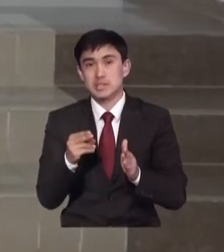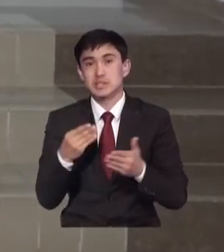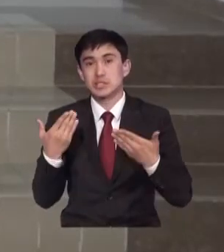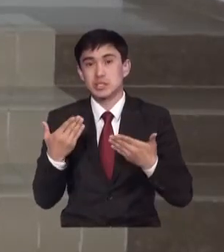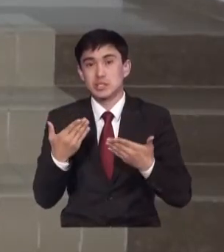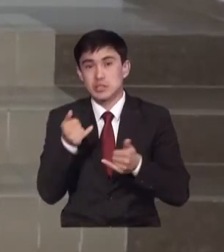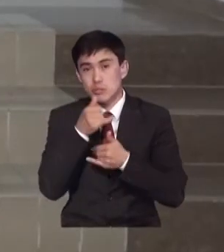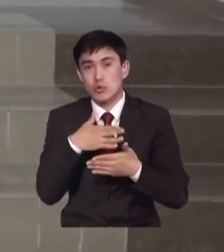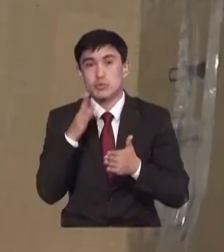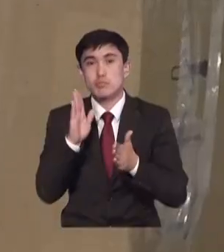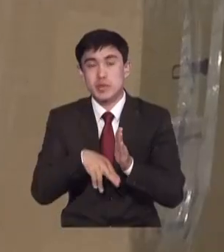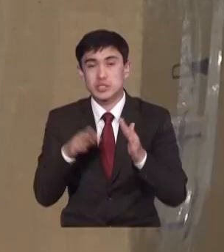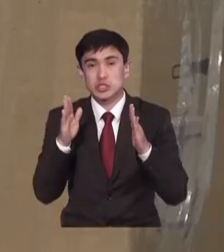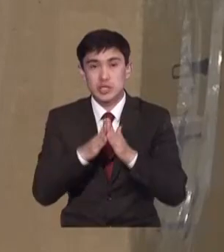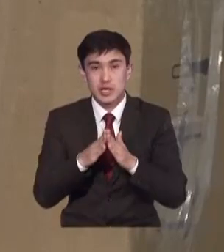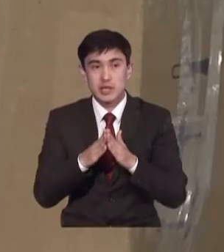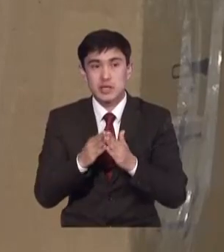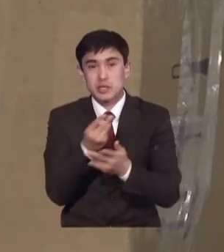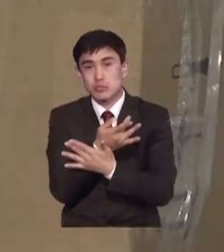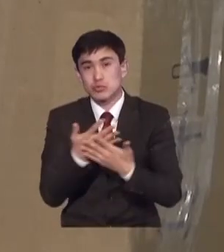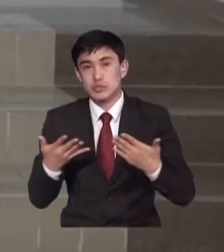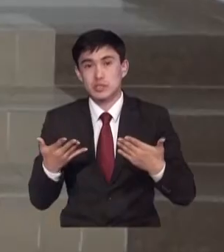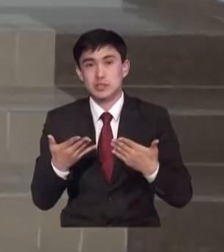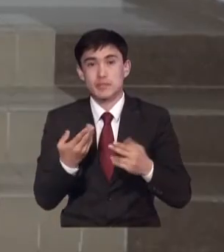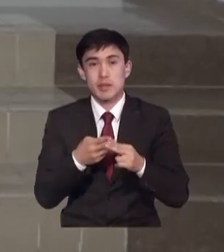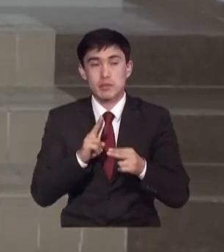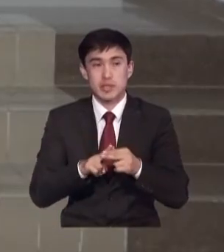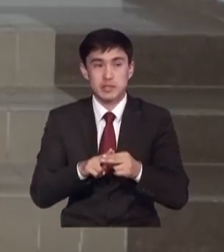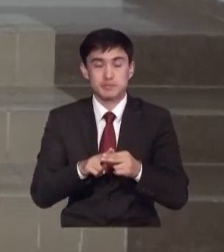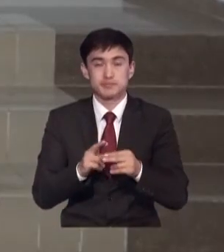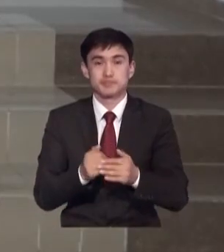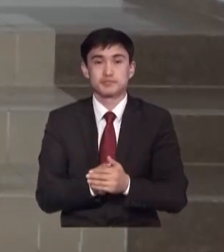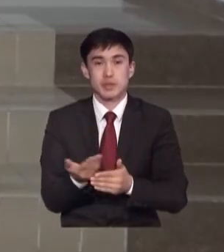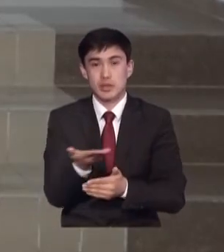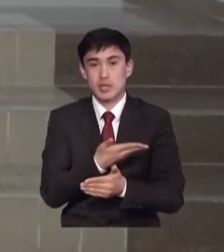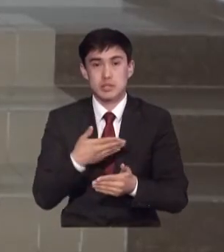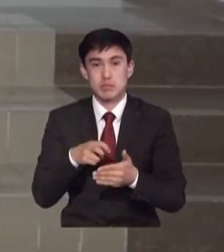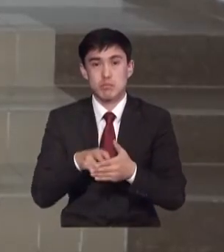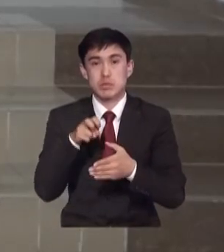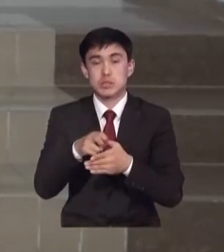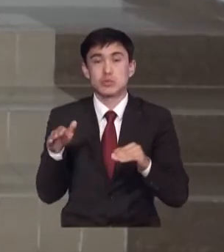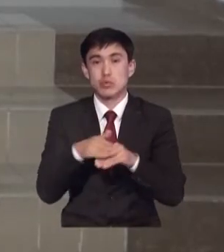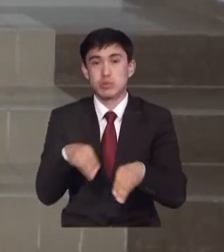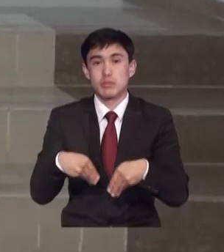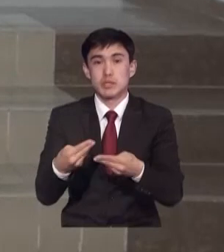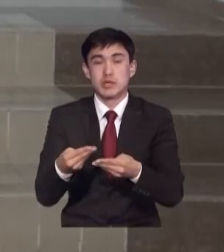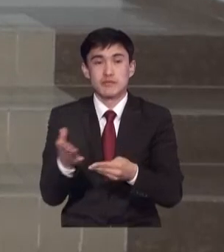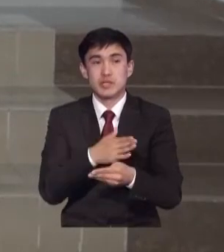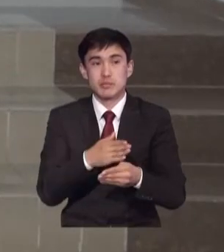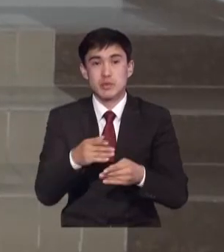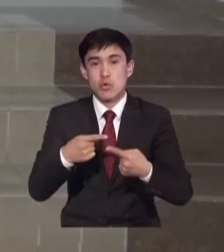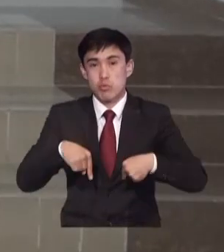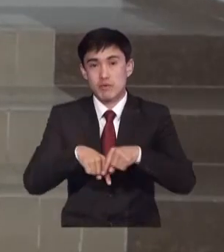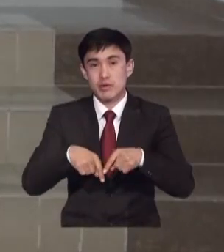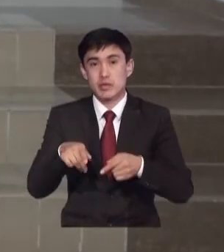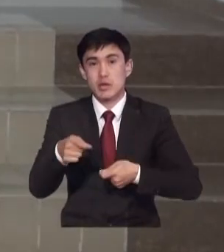существования, без жилья, имущества. И благодаря вот этому нашему посылу, доброму посылу, все неправительственные